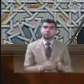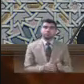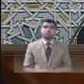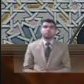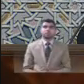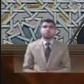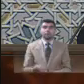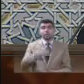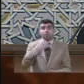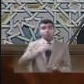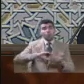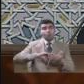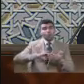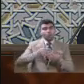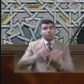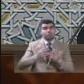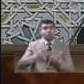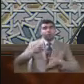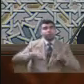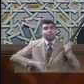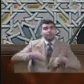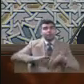تعرف الطرق المغربية حوادث تسير كل يوم،